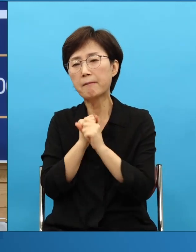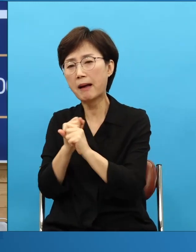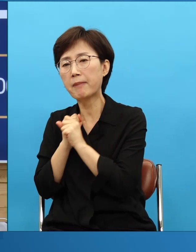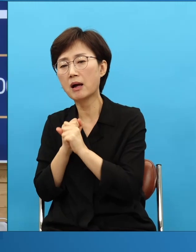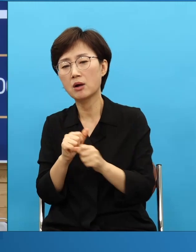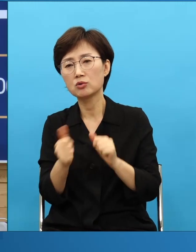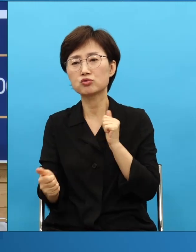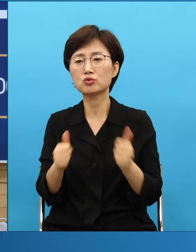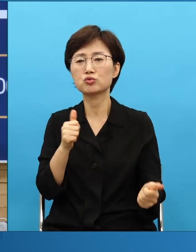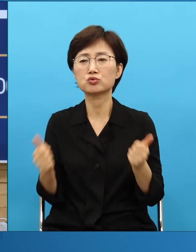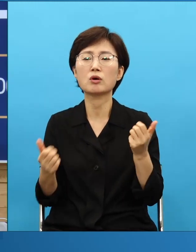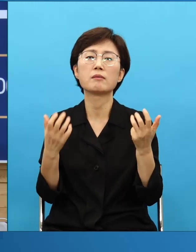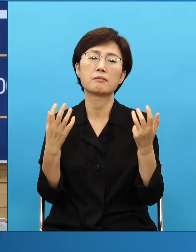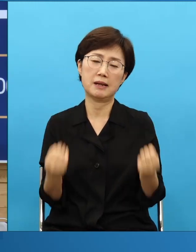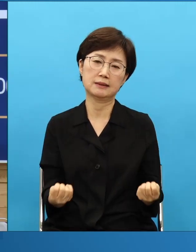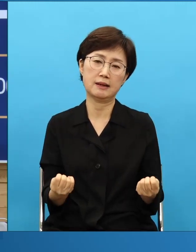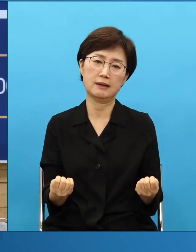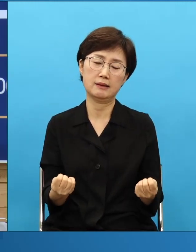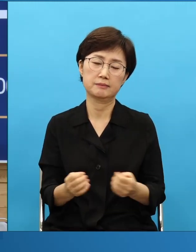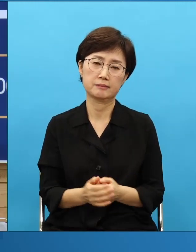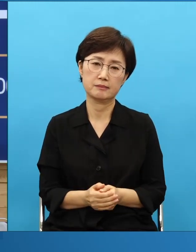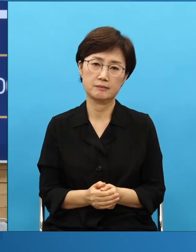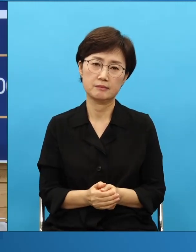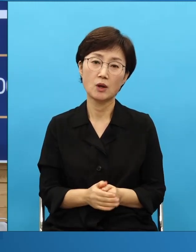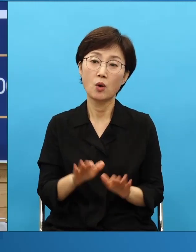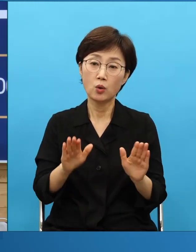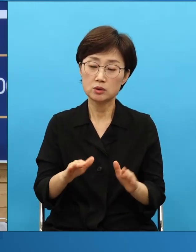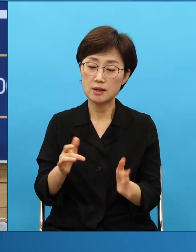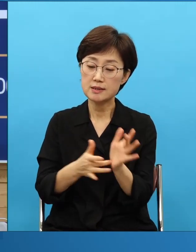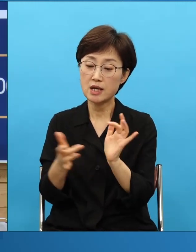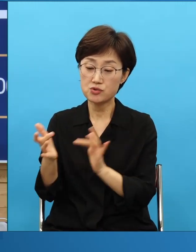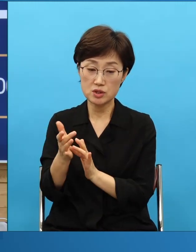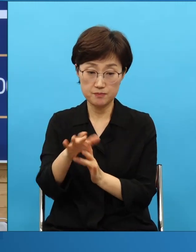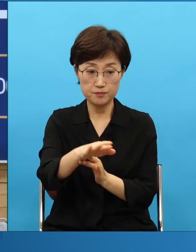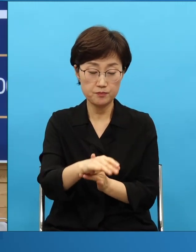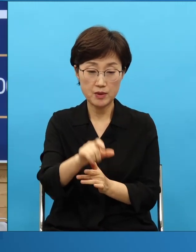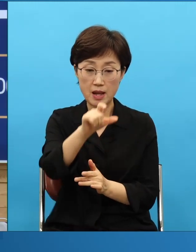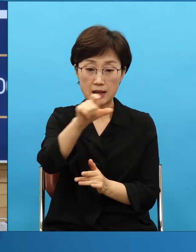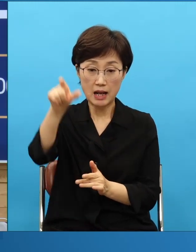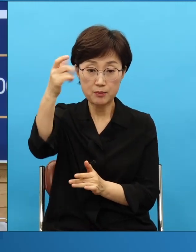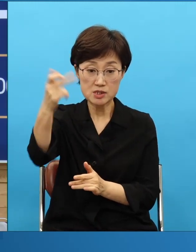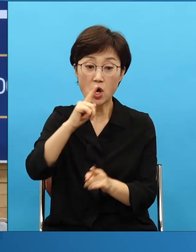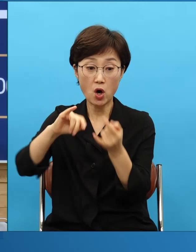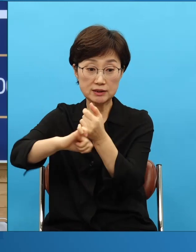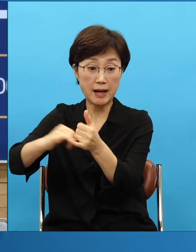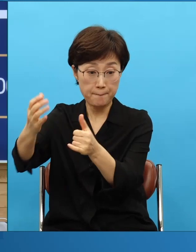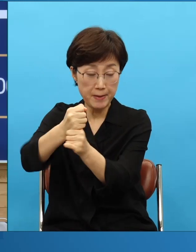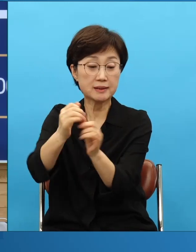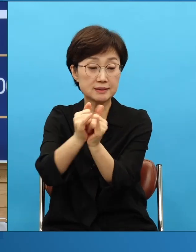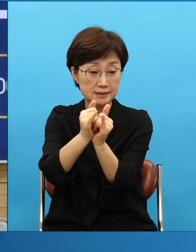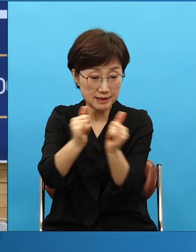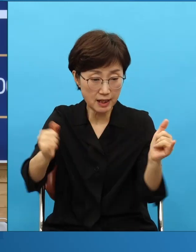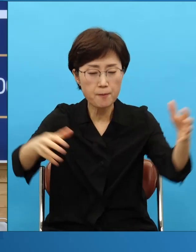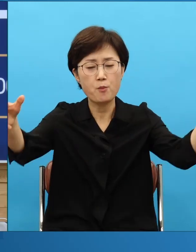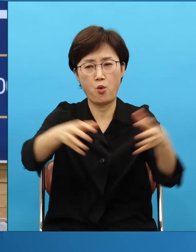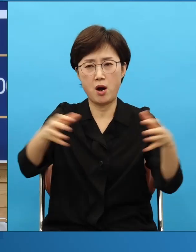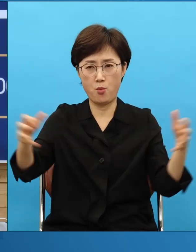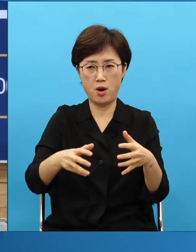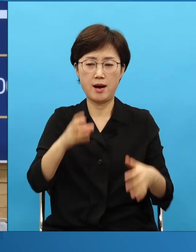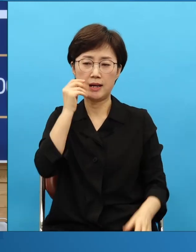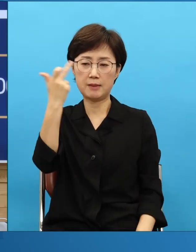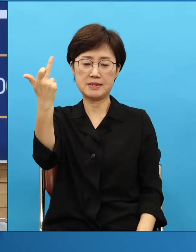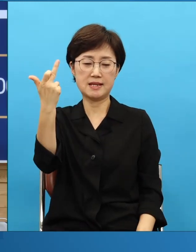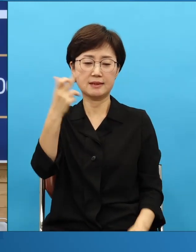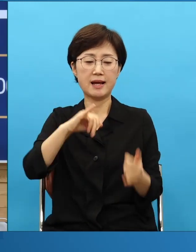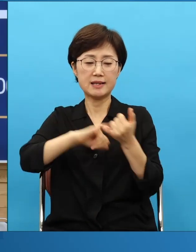who are constantly 이 ending their 감람산에서 lives. 미션을 준 겁니다. And so God gave this mission to the people at the Mount of Olives. 하나님의 망대가